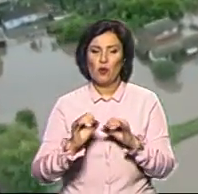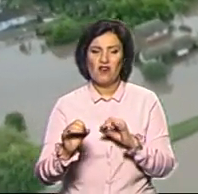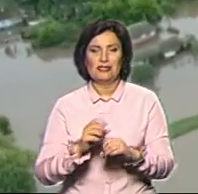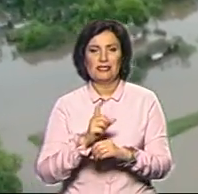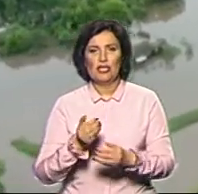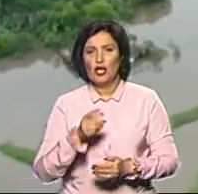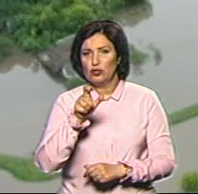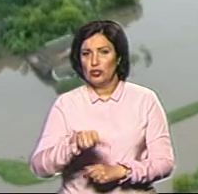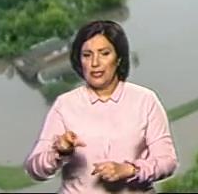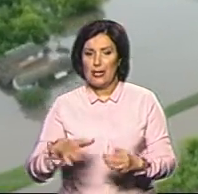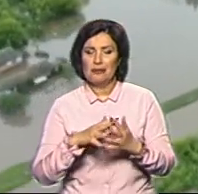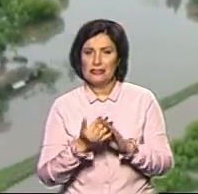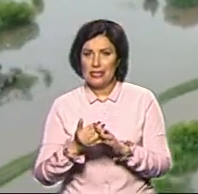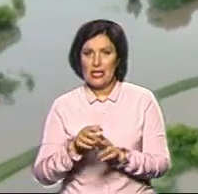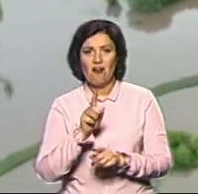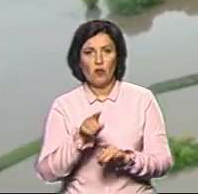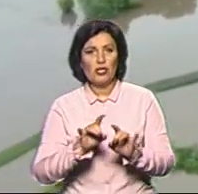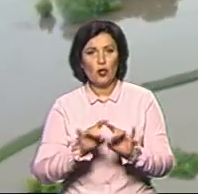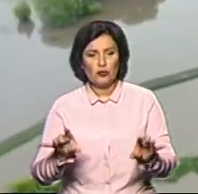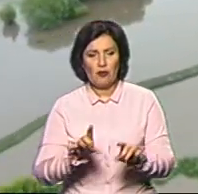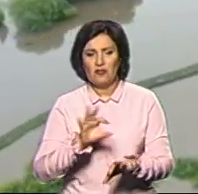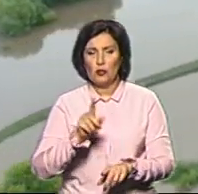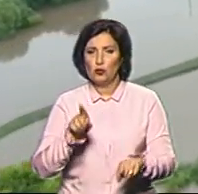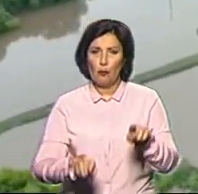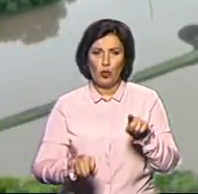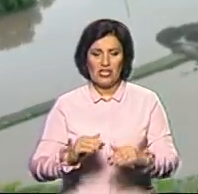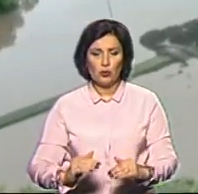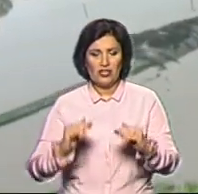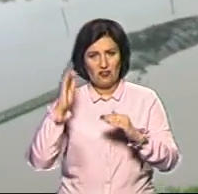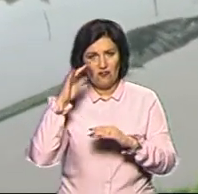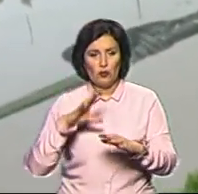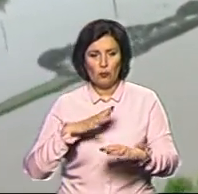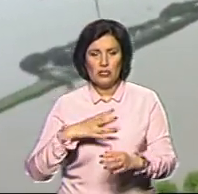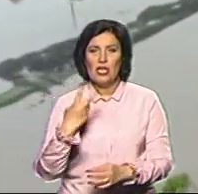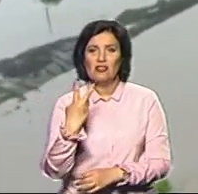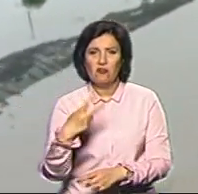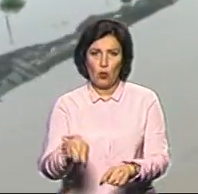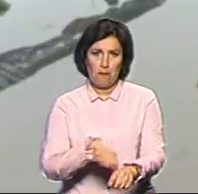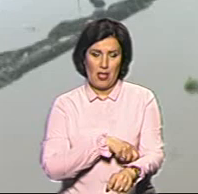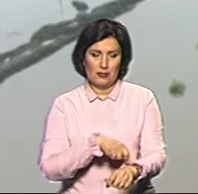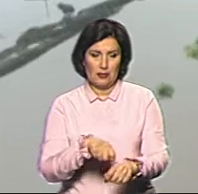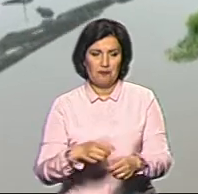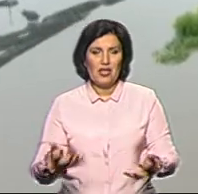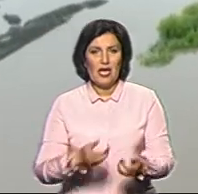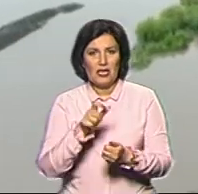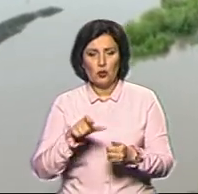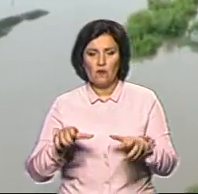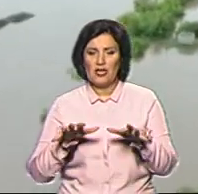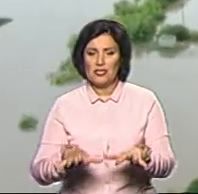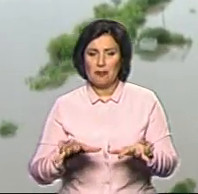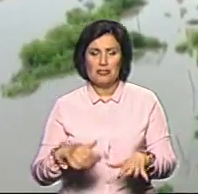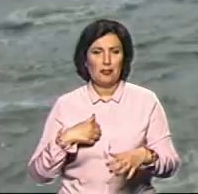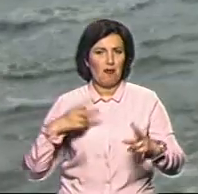із жителями села. Вони розповідають, що подекуди рівень води був до 2 метрів. Рятувальників на місці ми